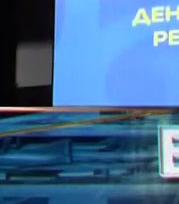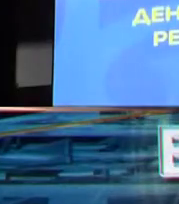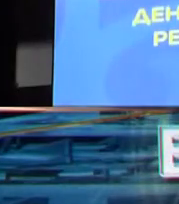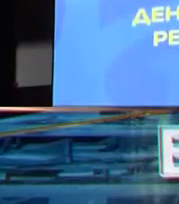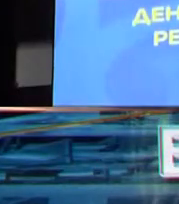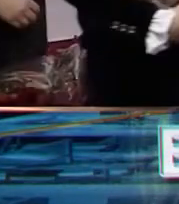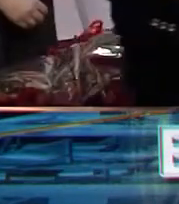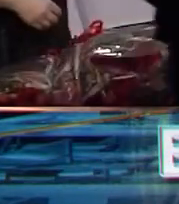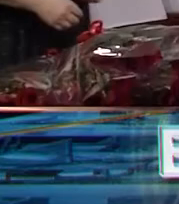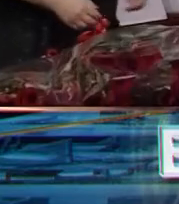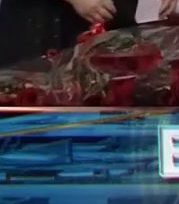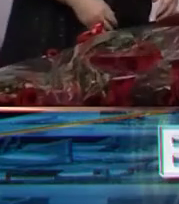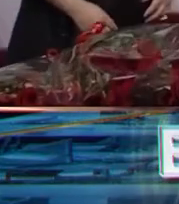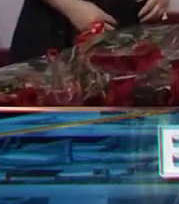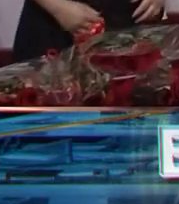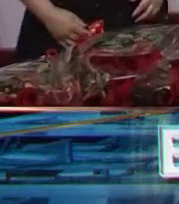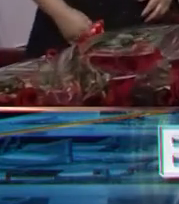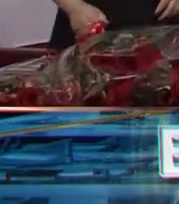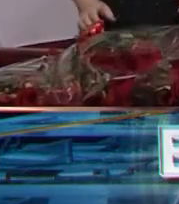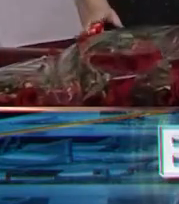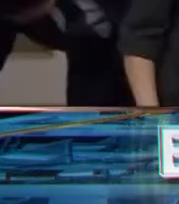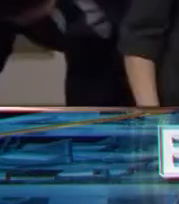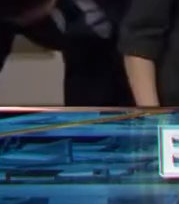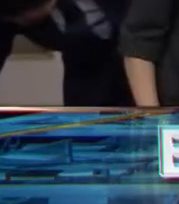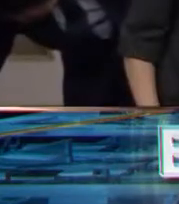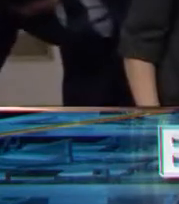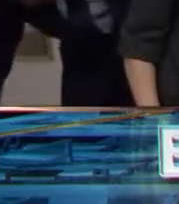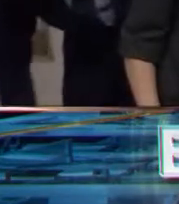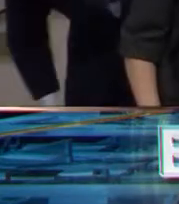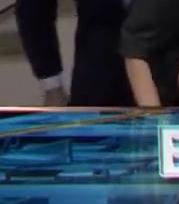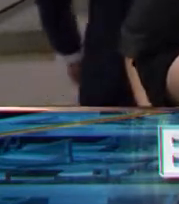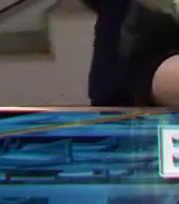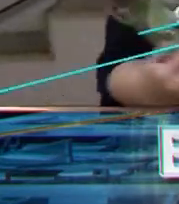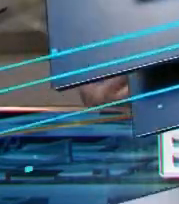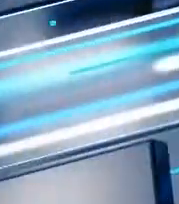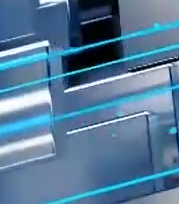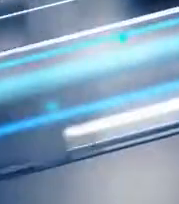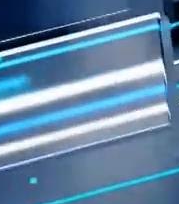1-желтоқсан, тұңғыш президент күні, қарсаңында Талдықорғанда салтанатты жиын өтті.